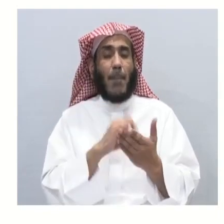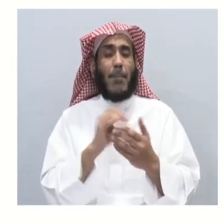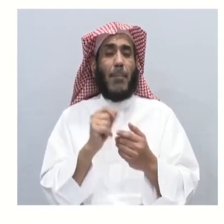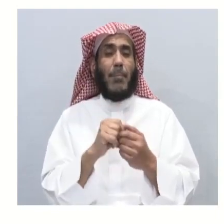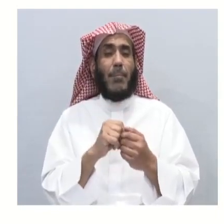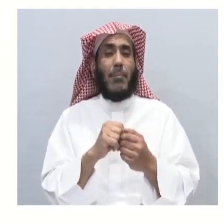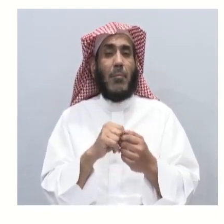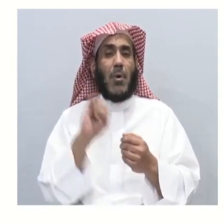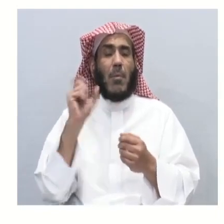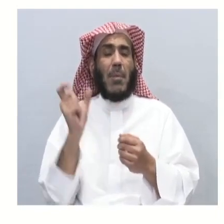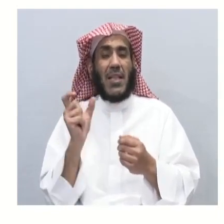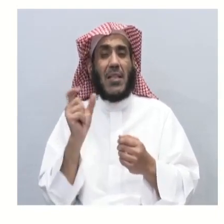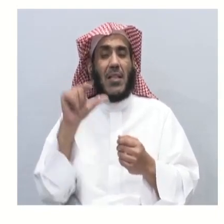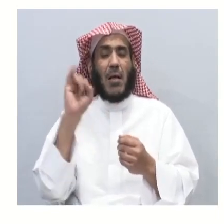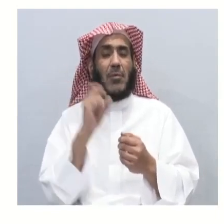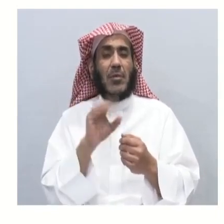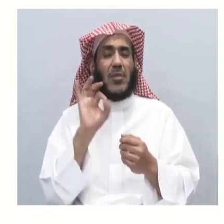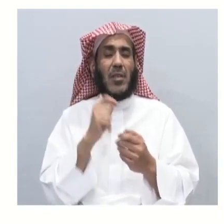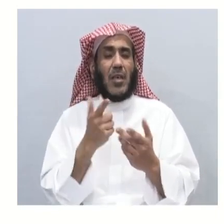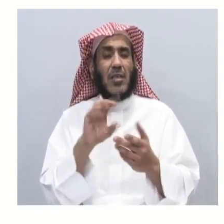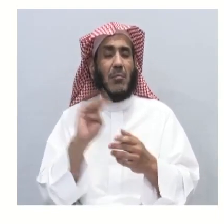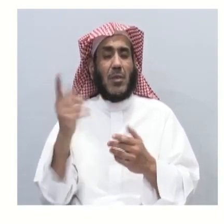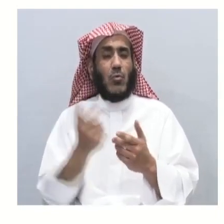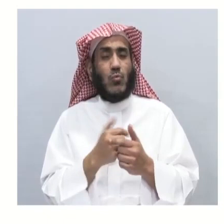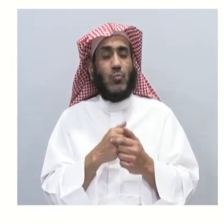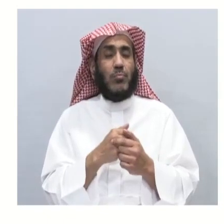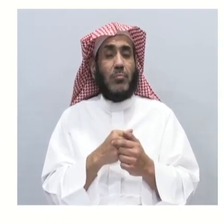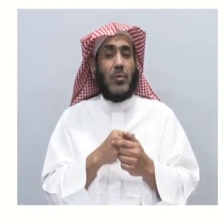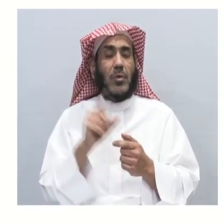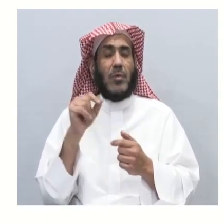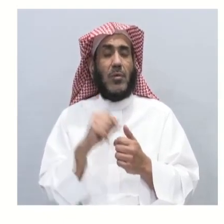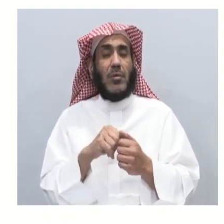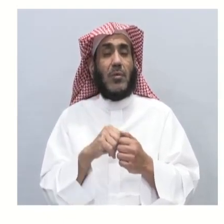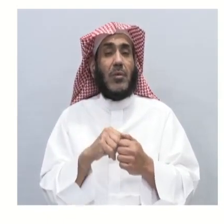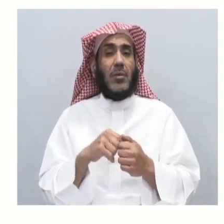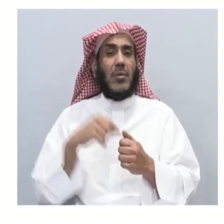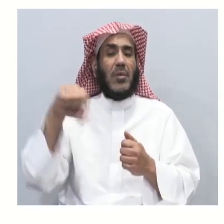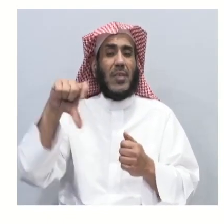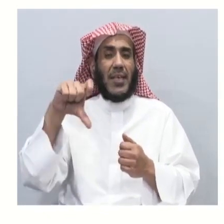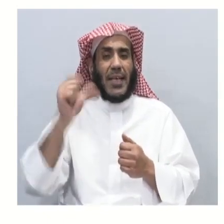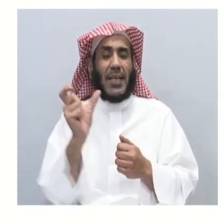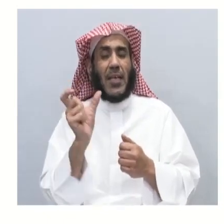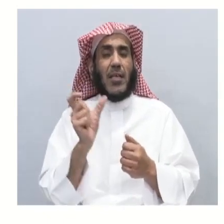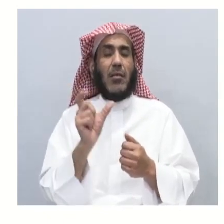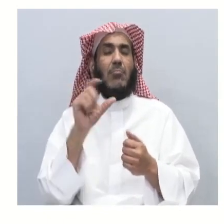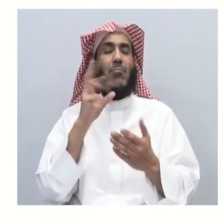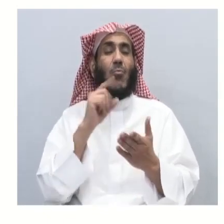أو من لم تصنع؟ نختار الإجابة الصحيحة. أحسنتم، إذن إن لم تصنع